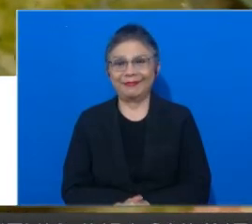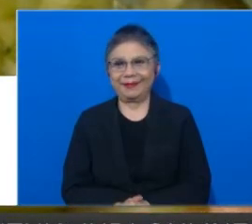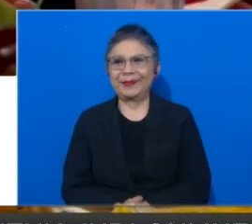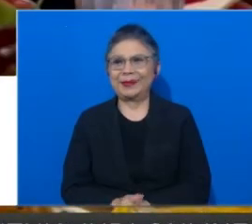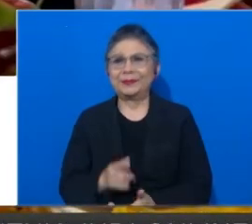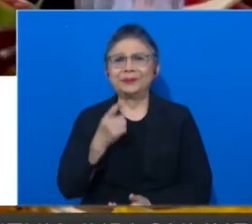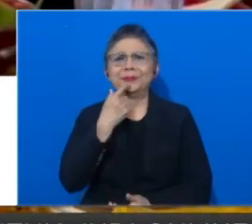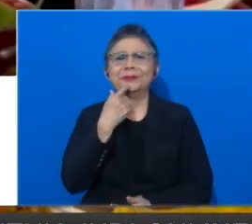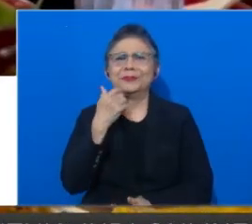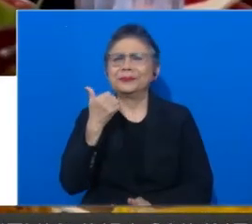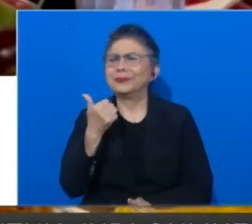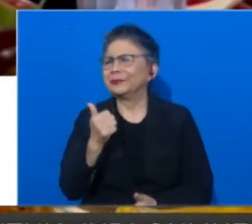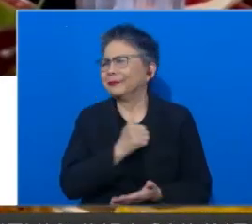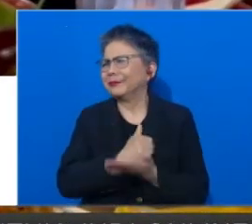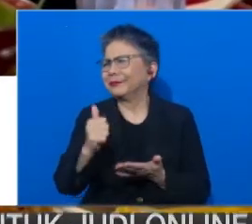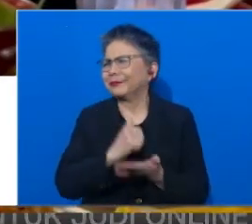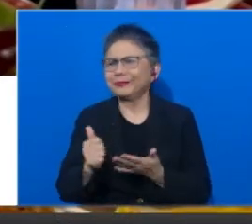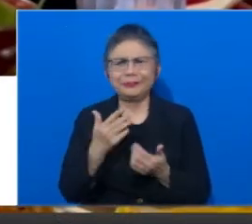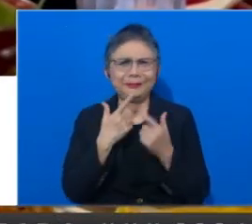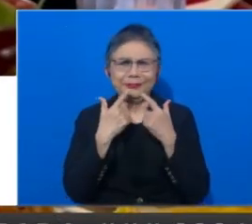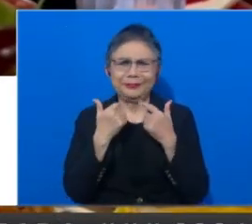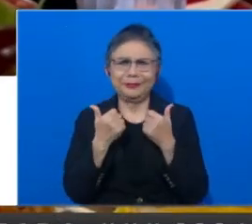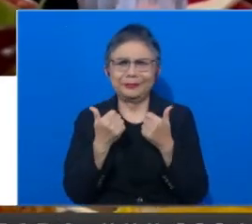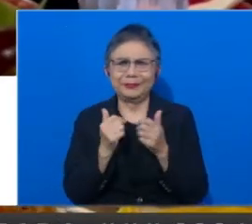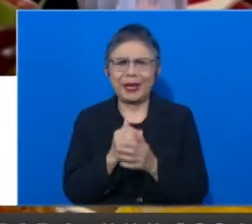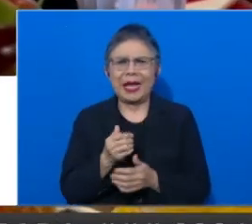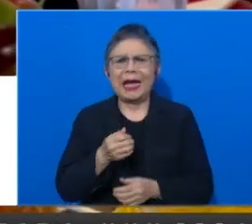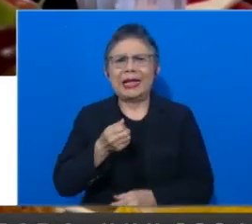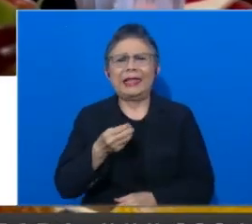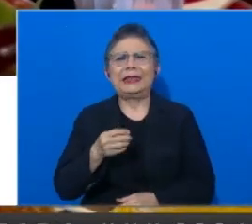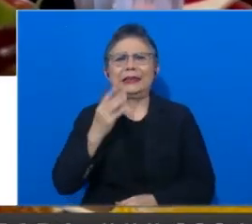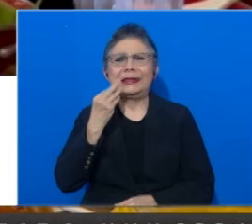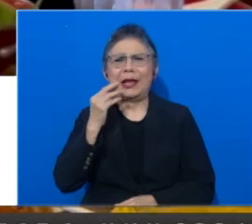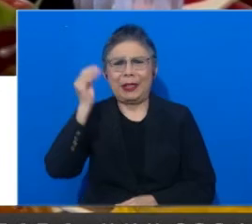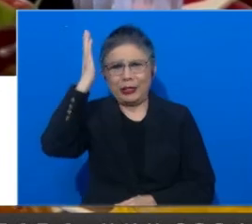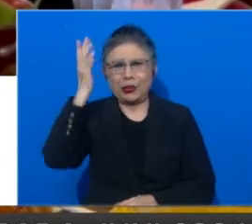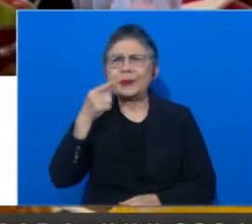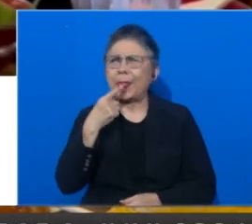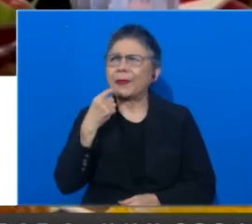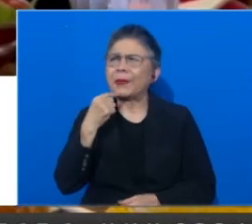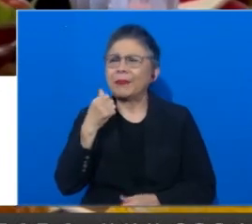Rasanya itu dominan asli ya, kayaknya dominan cabai hijaunya. Terus ada